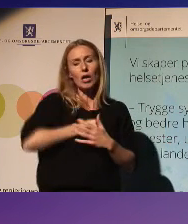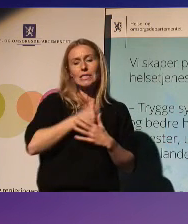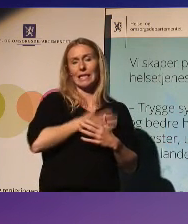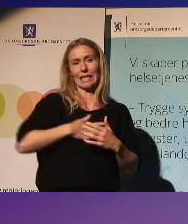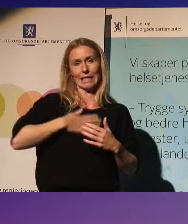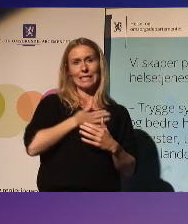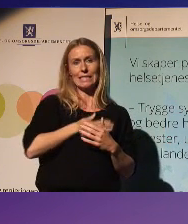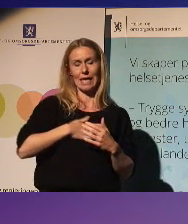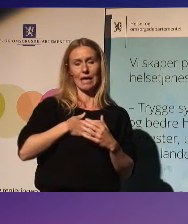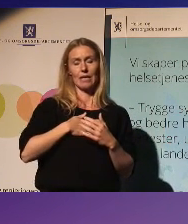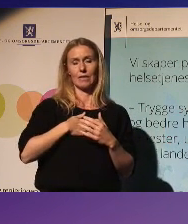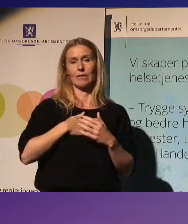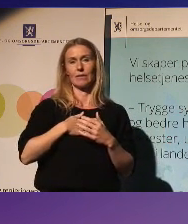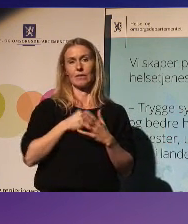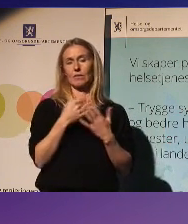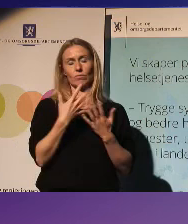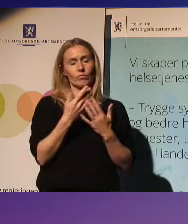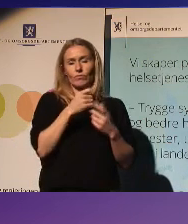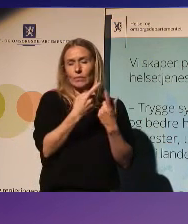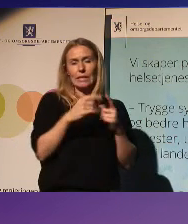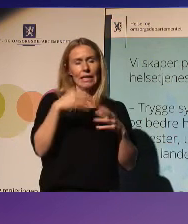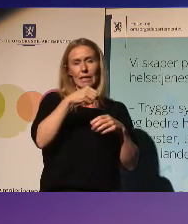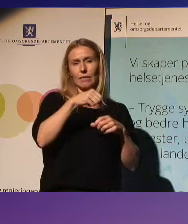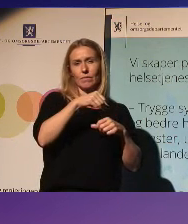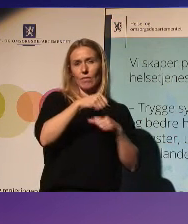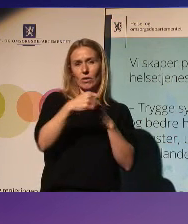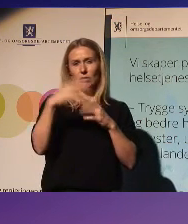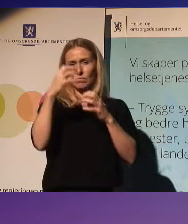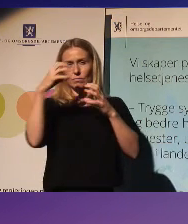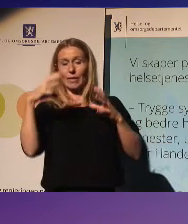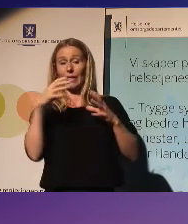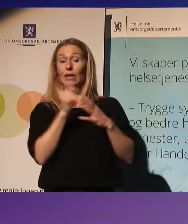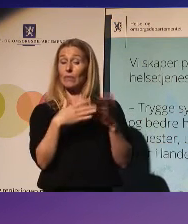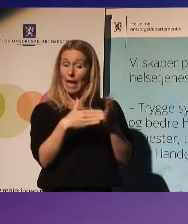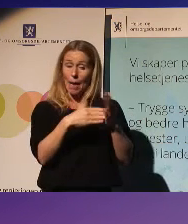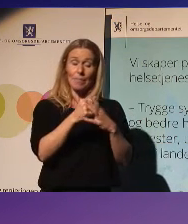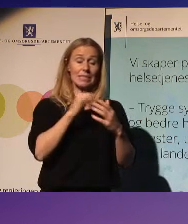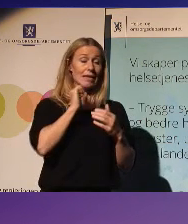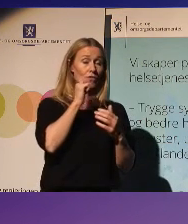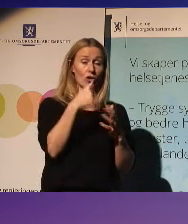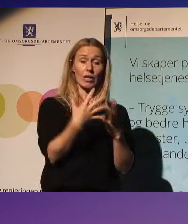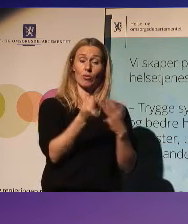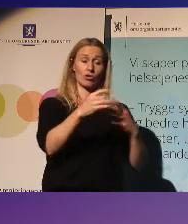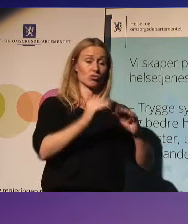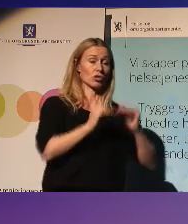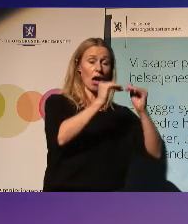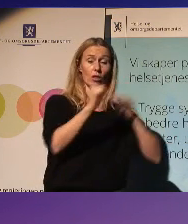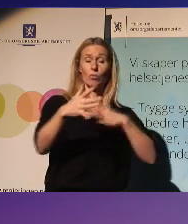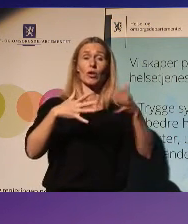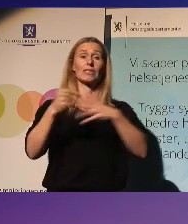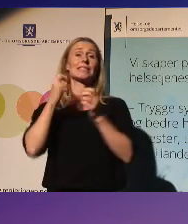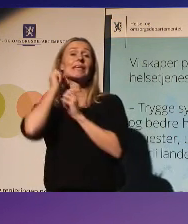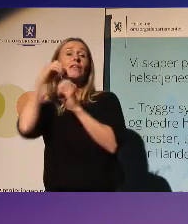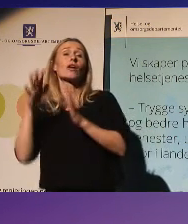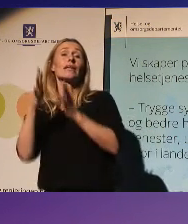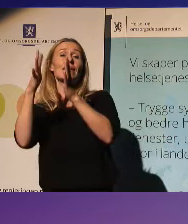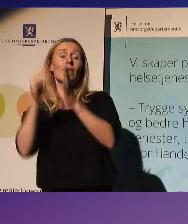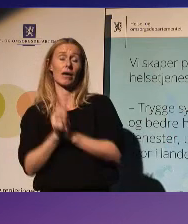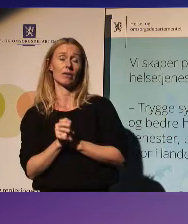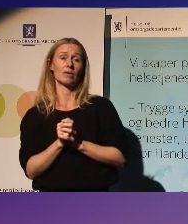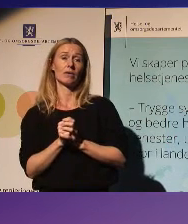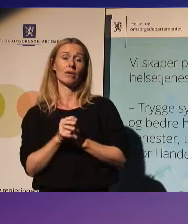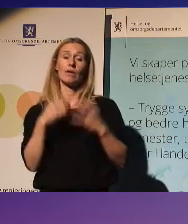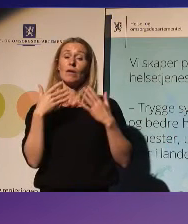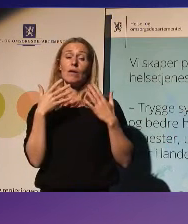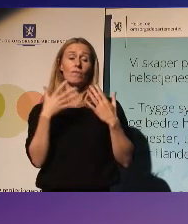som deler sitt sykdomsbilde. Og det de veldig hemmet av, naturlig nok, både sosialt og I det praktiske dagliglivet. Det flere som